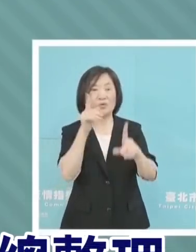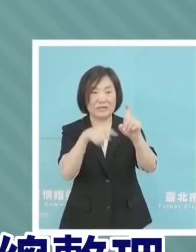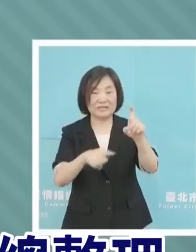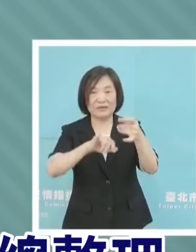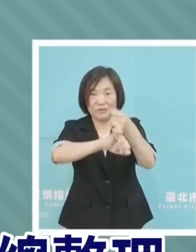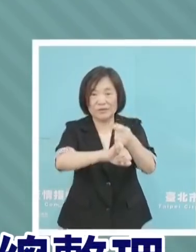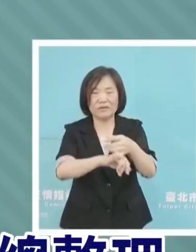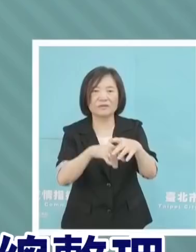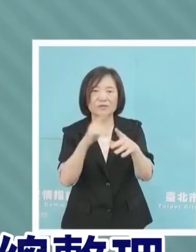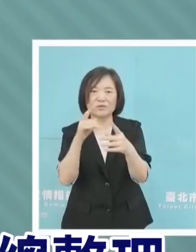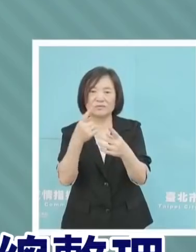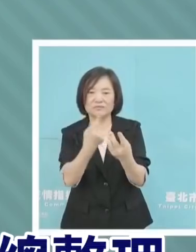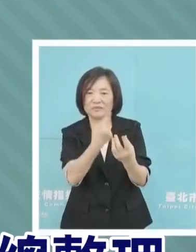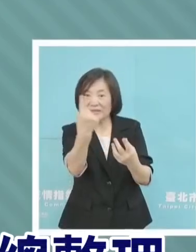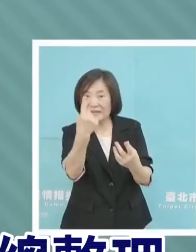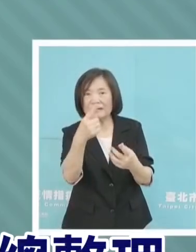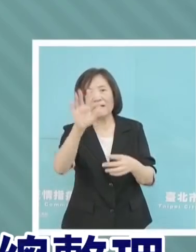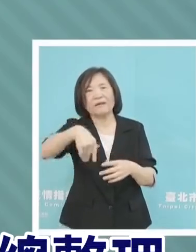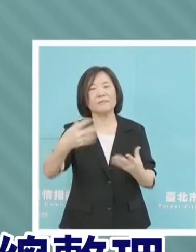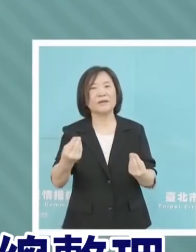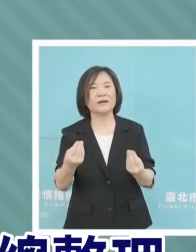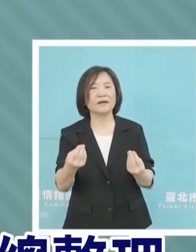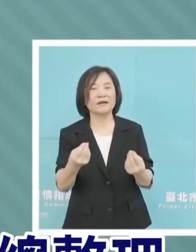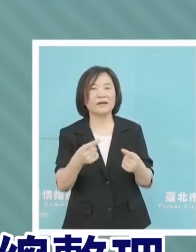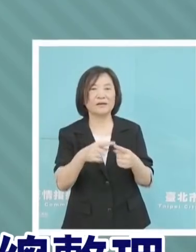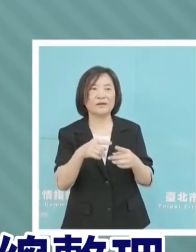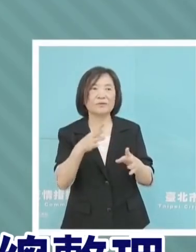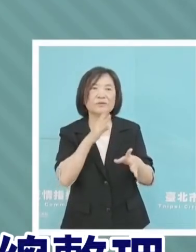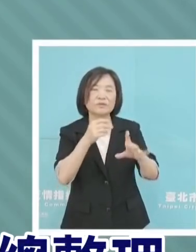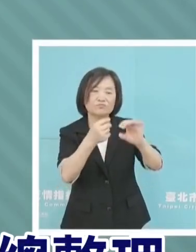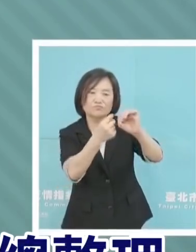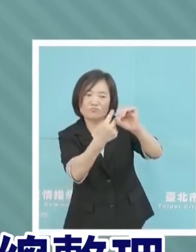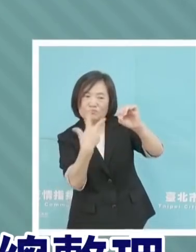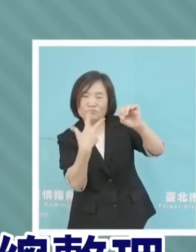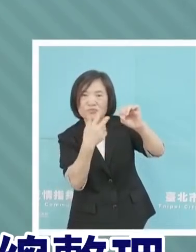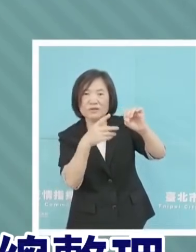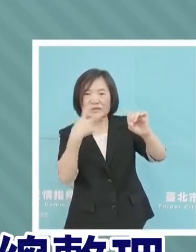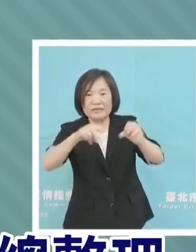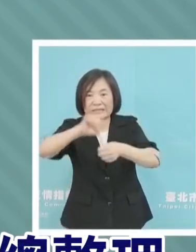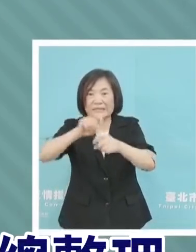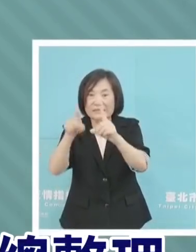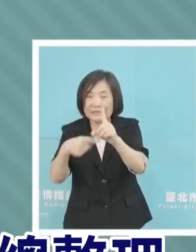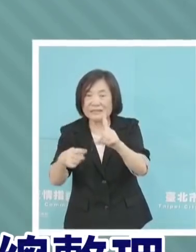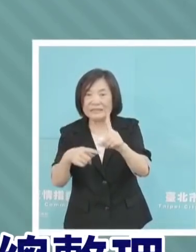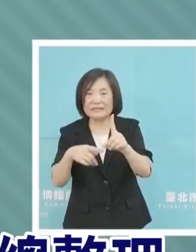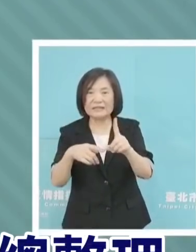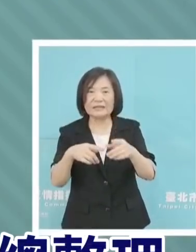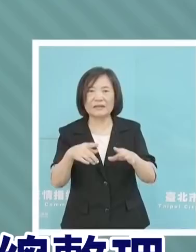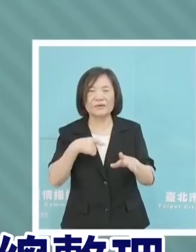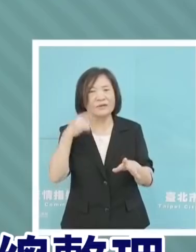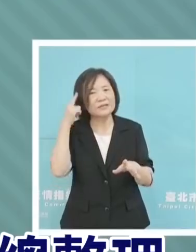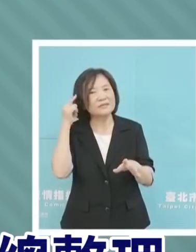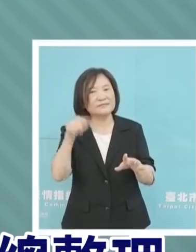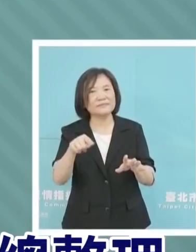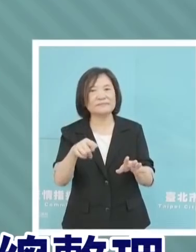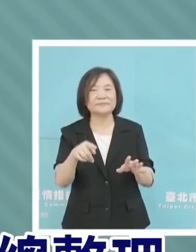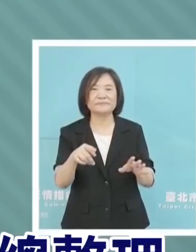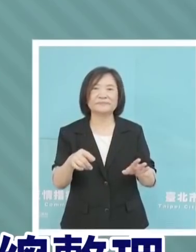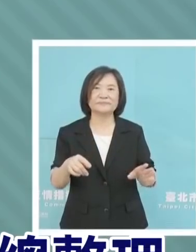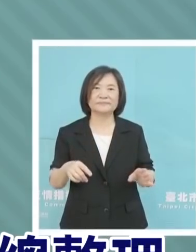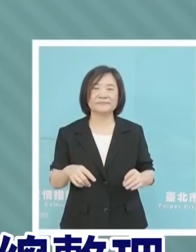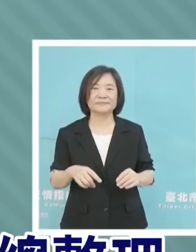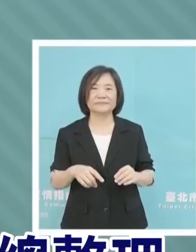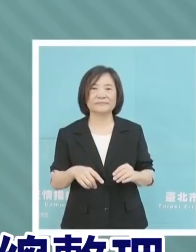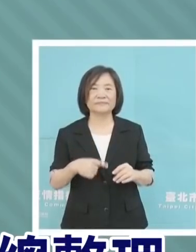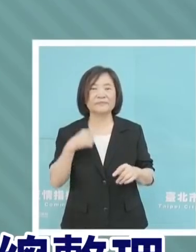来，或者说你那个抽剩下一个多打一个人，两个人原则上就是